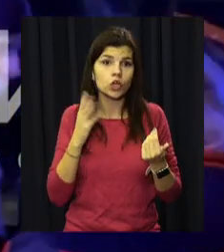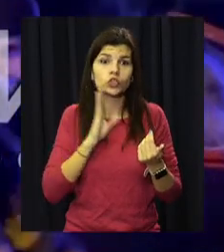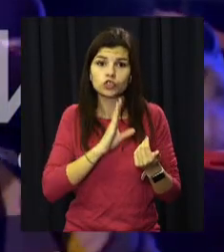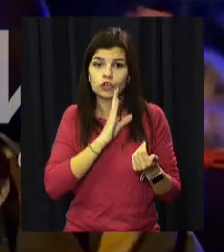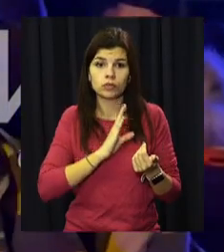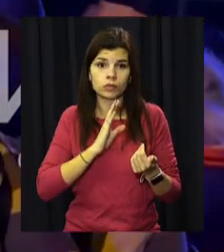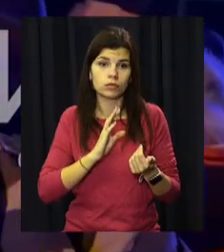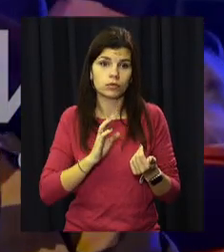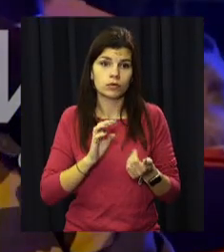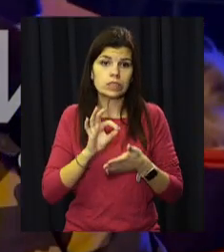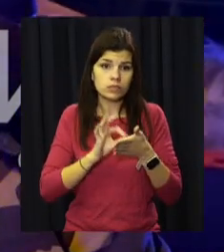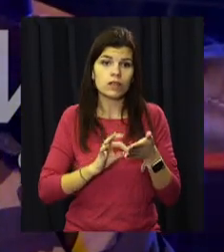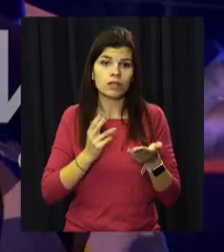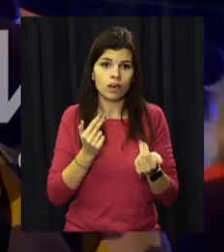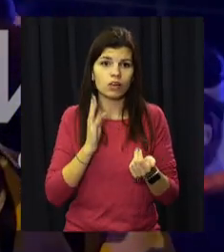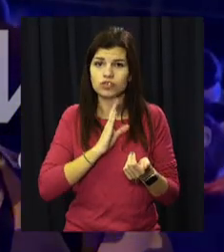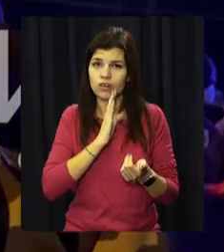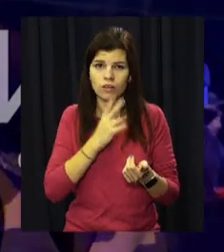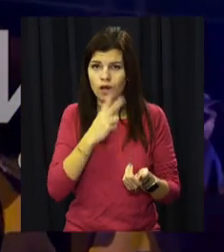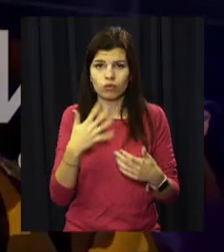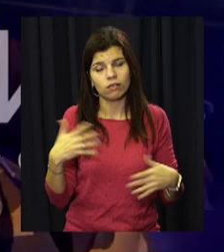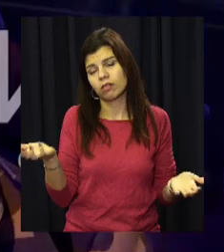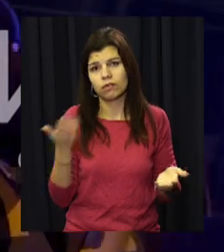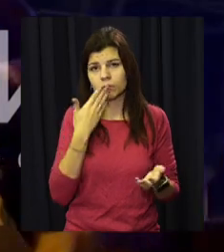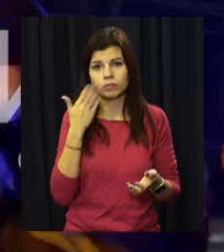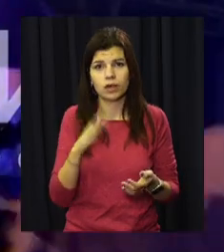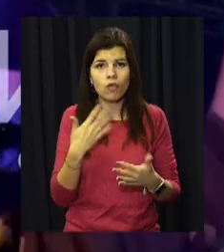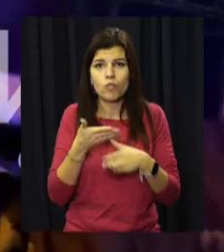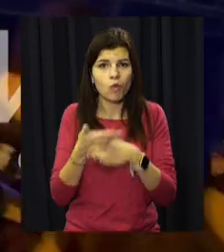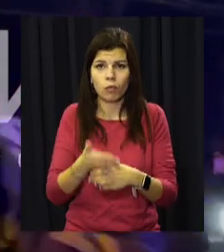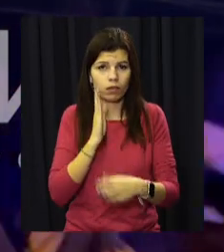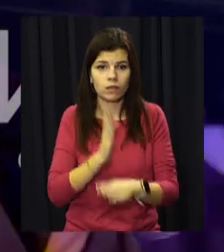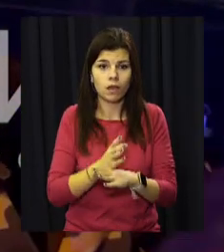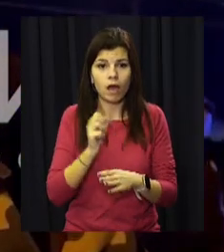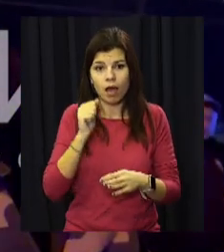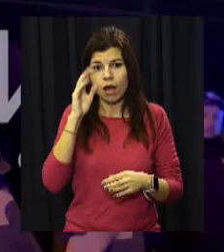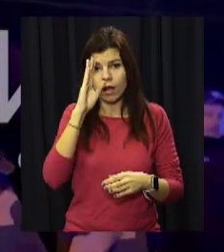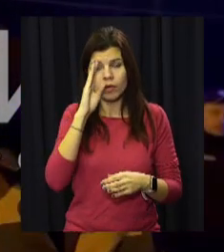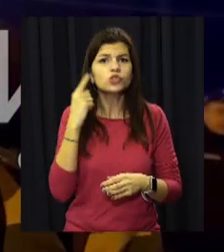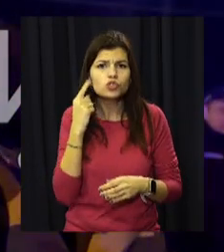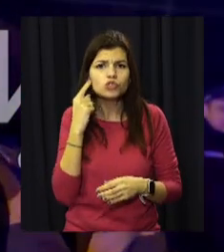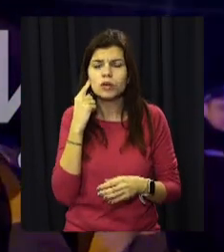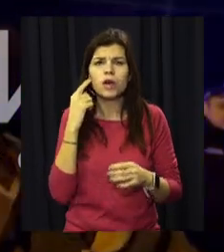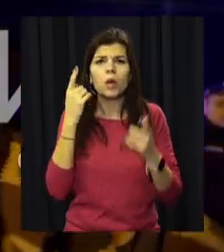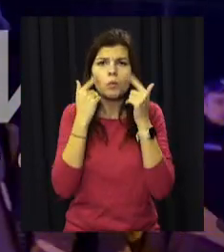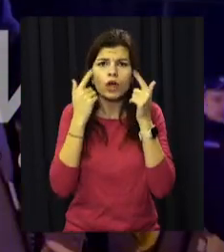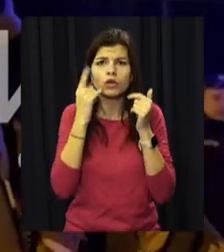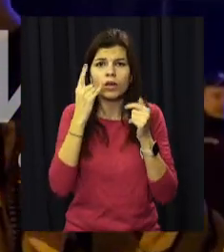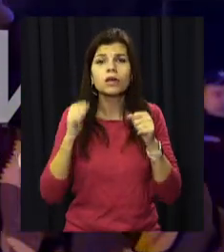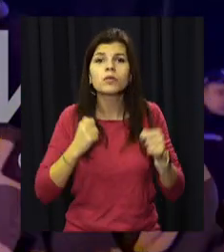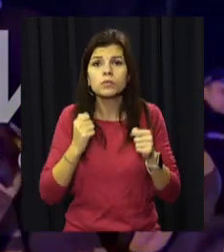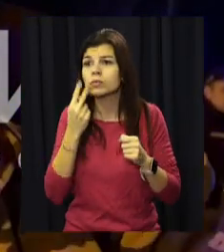женщина. Ну по женщине сразу понятно, что уже помощь не нужна. Ну, видно, что женщина погибла. Под фурой детский плач. Побежал